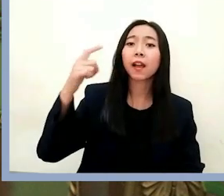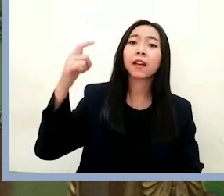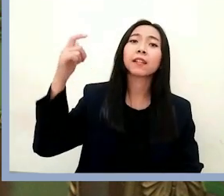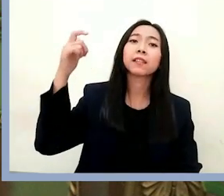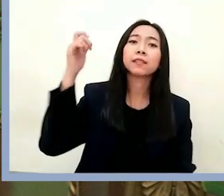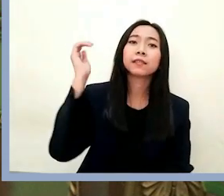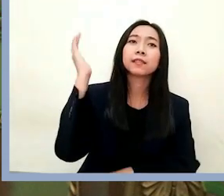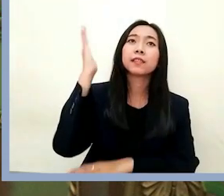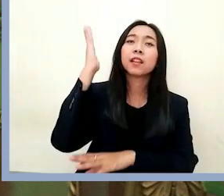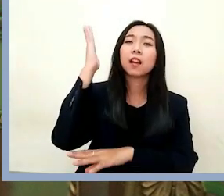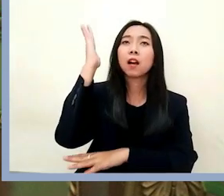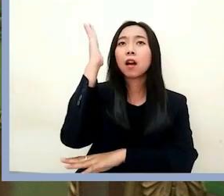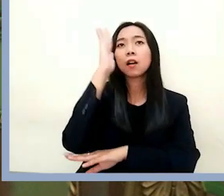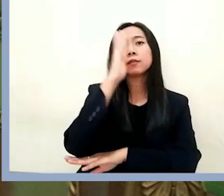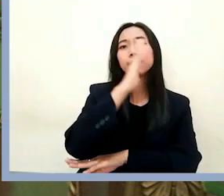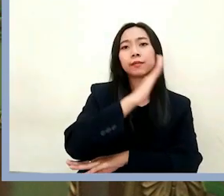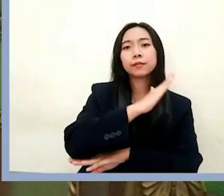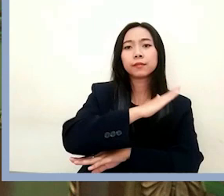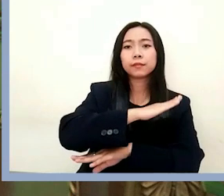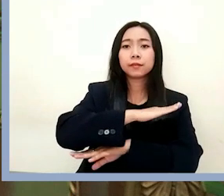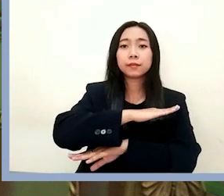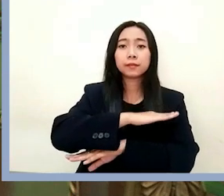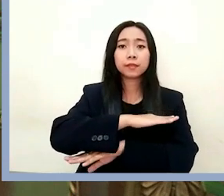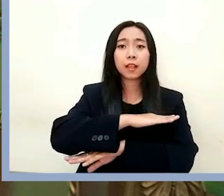karena siluman